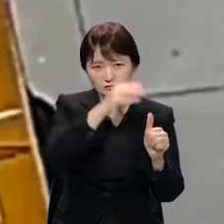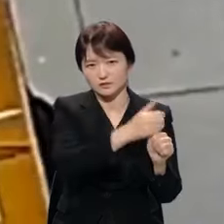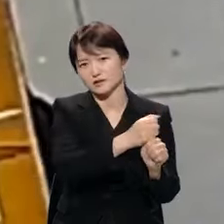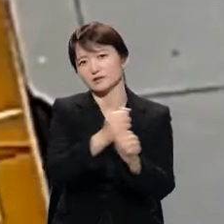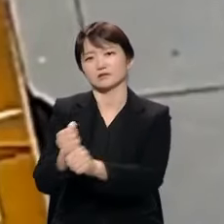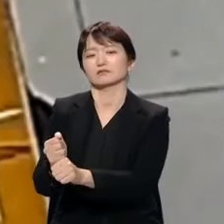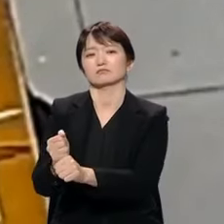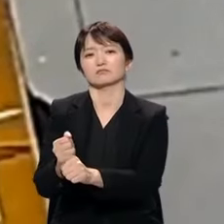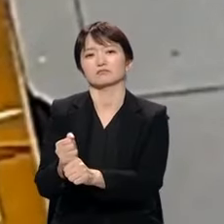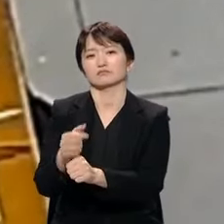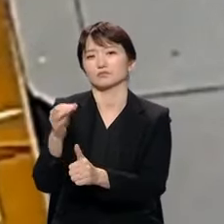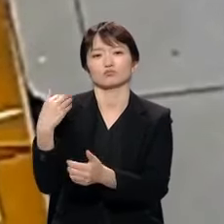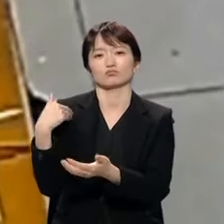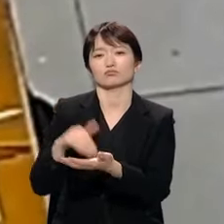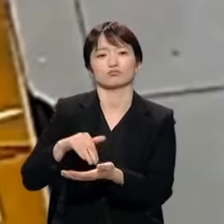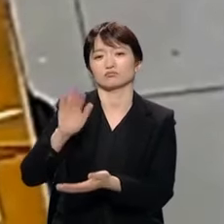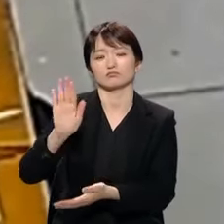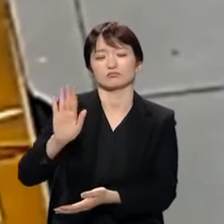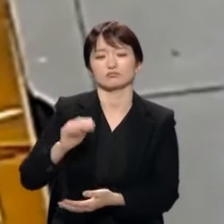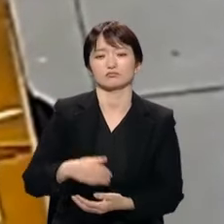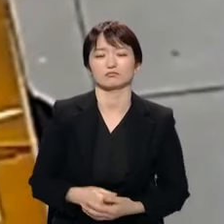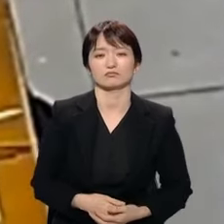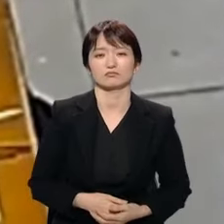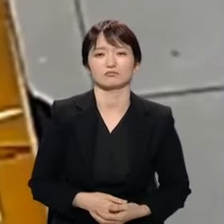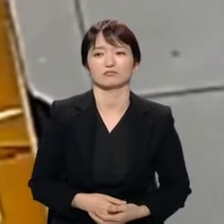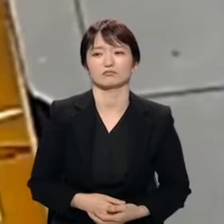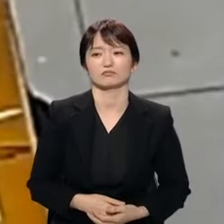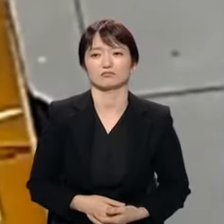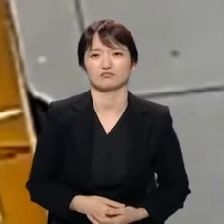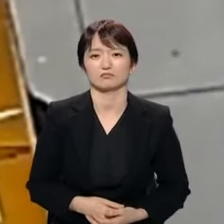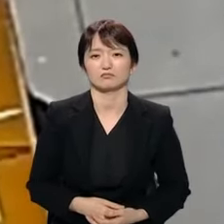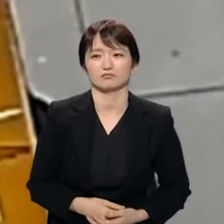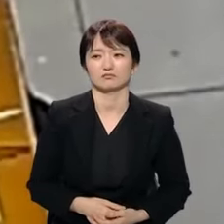끌려가는데 끝까지 돈을 돌려주지 않았다고 합니다. 아,